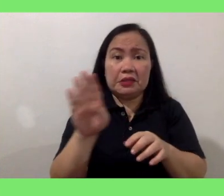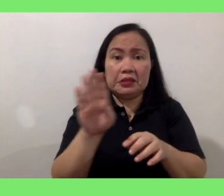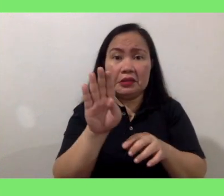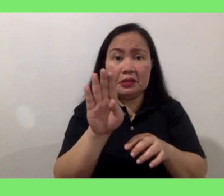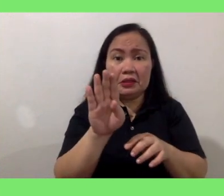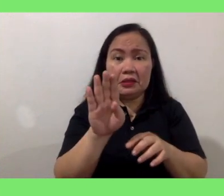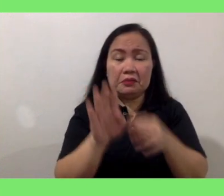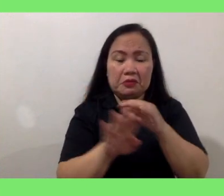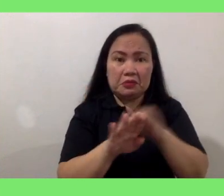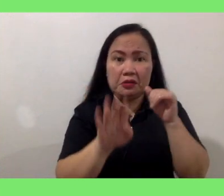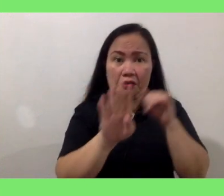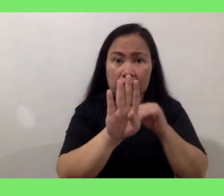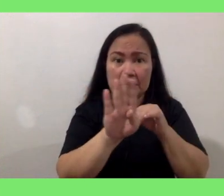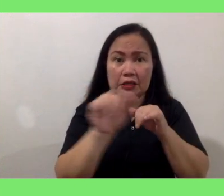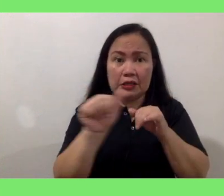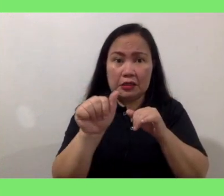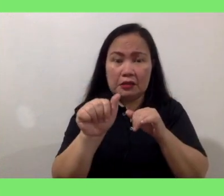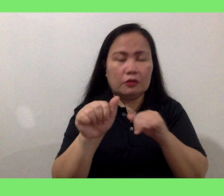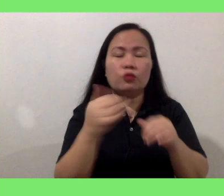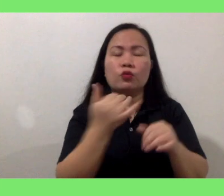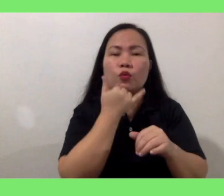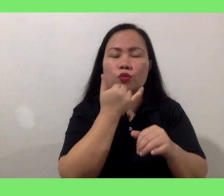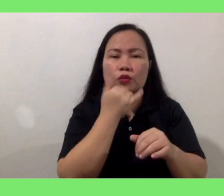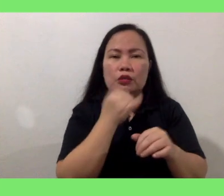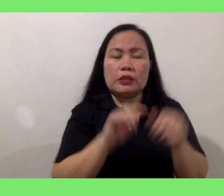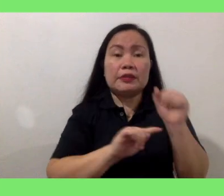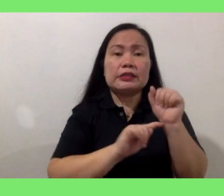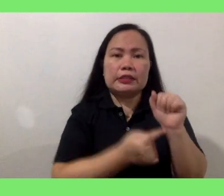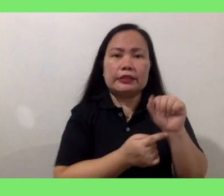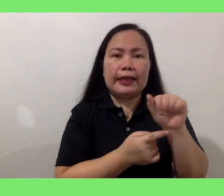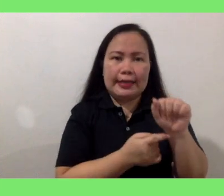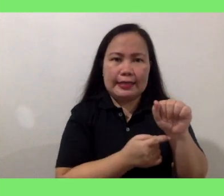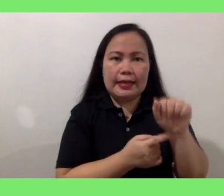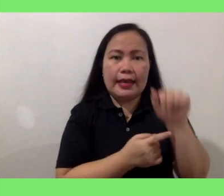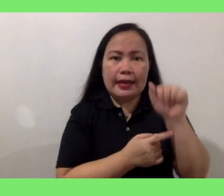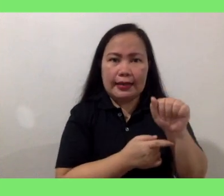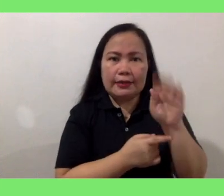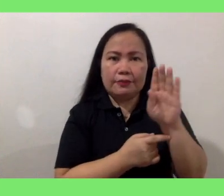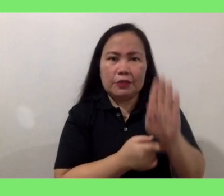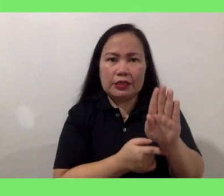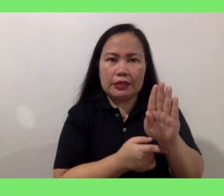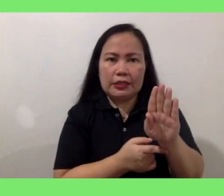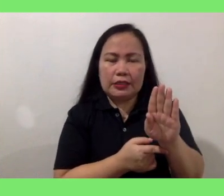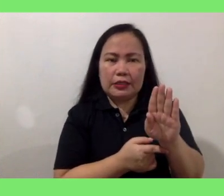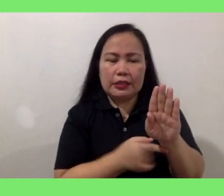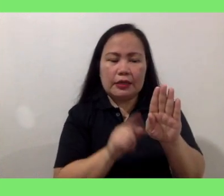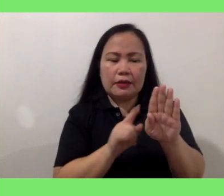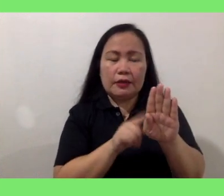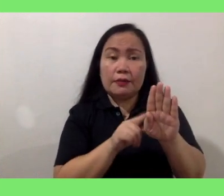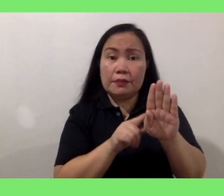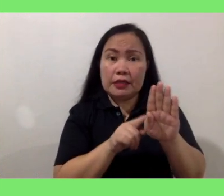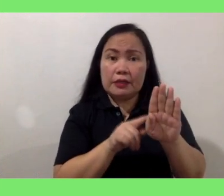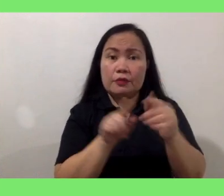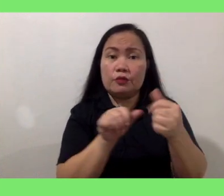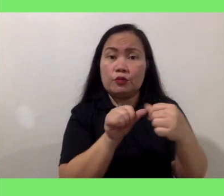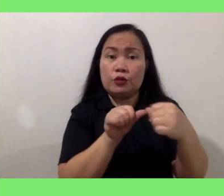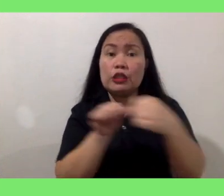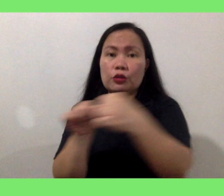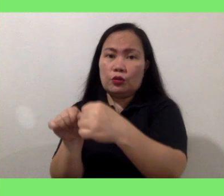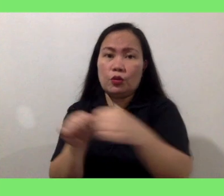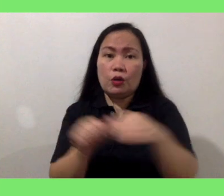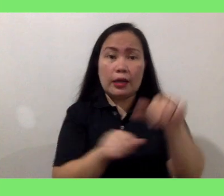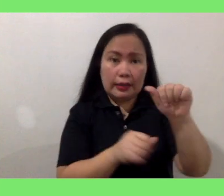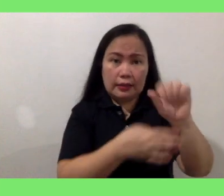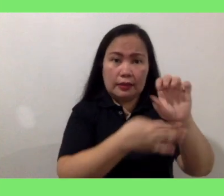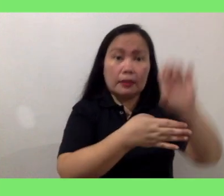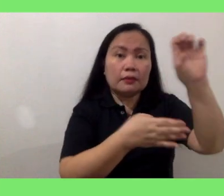ray BA, that is wrong. Okay? So, dapat endpoint first bago po yung infinite direction. Hindi